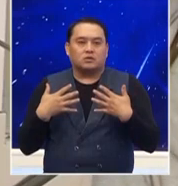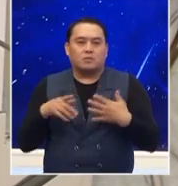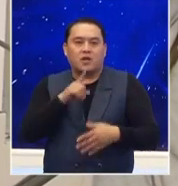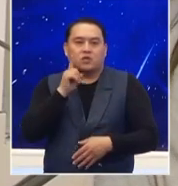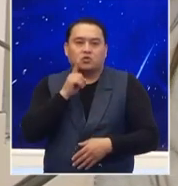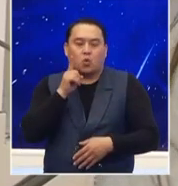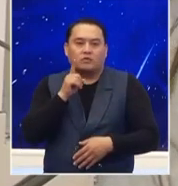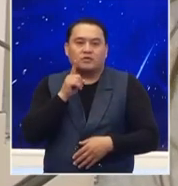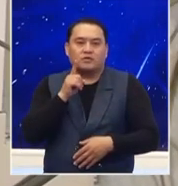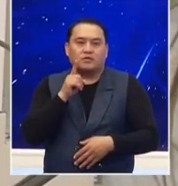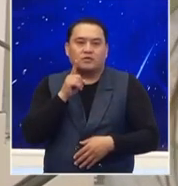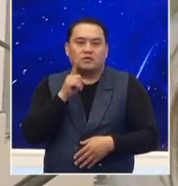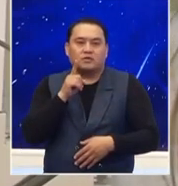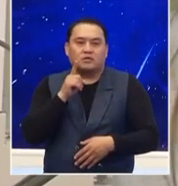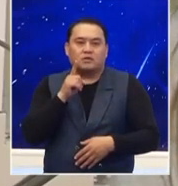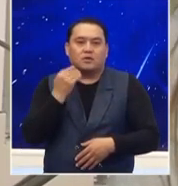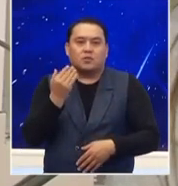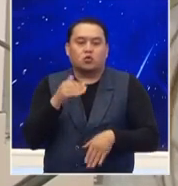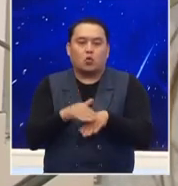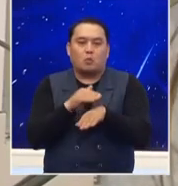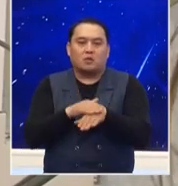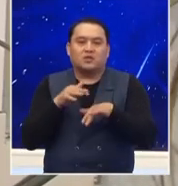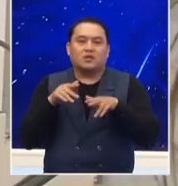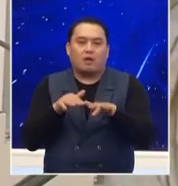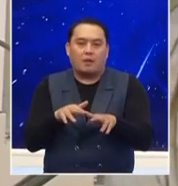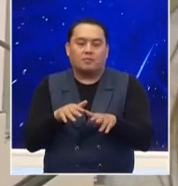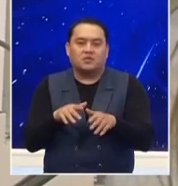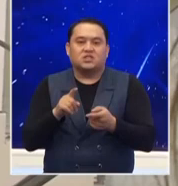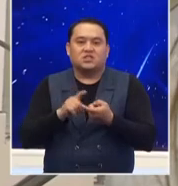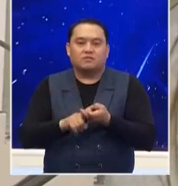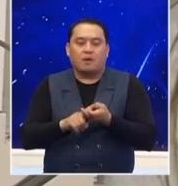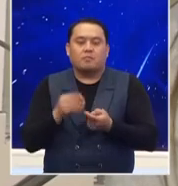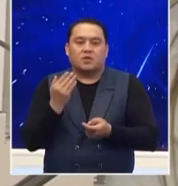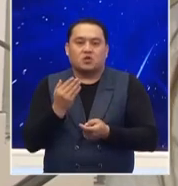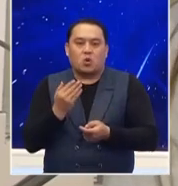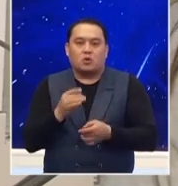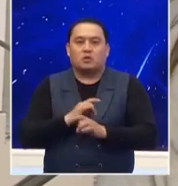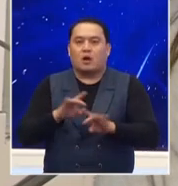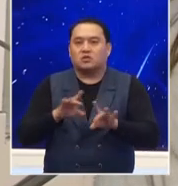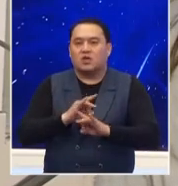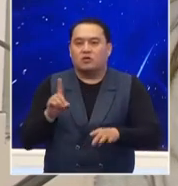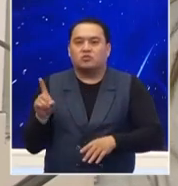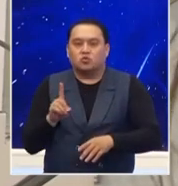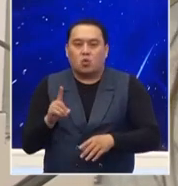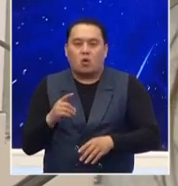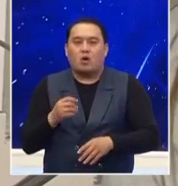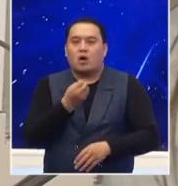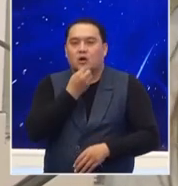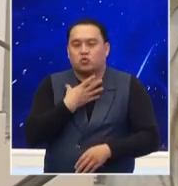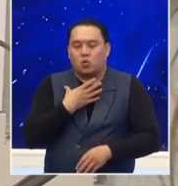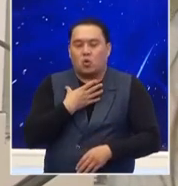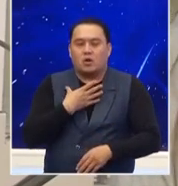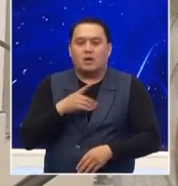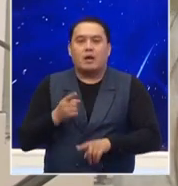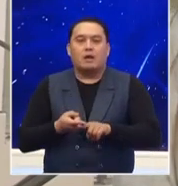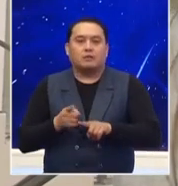молодежь, подростков к именно благим делам, потому что своими примерами спикеры рассказывают, насколько это хорошо,